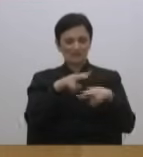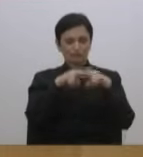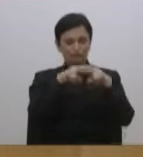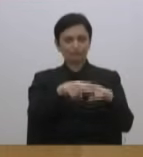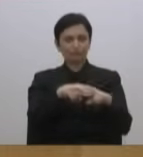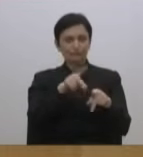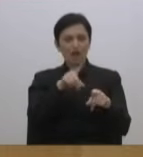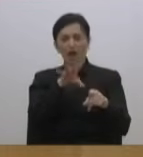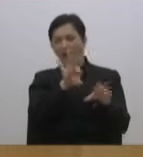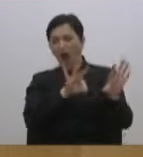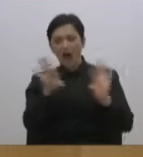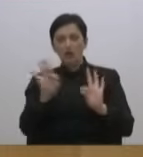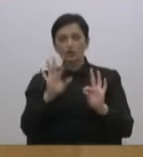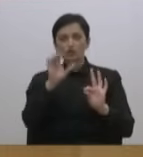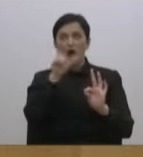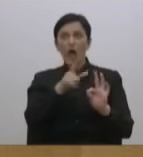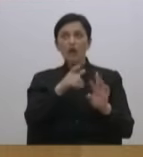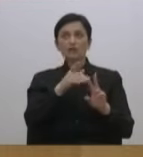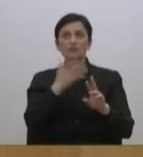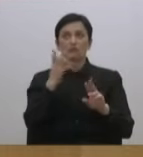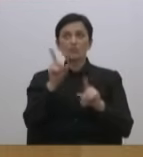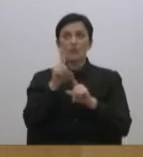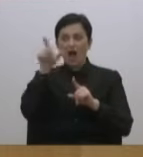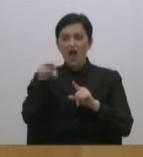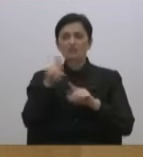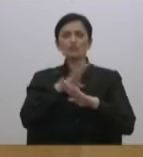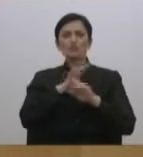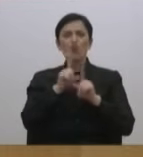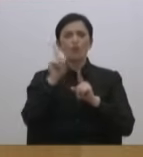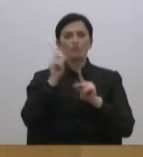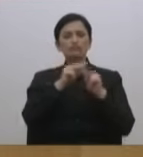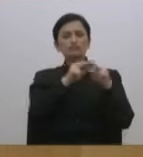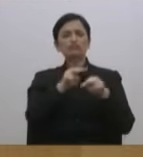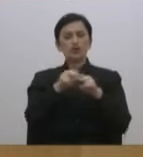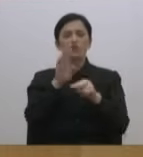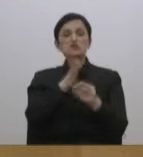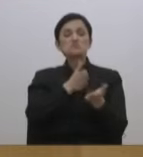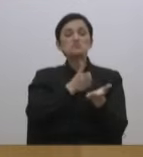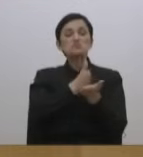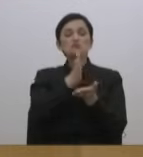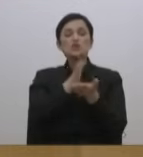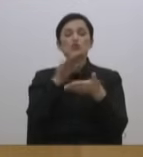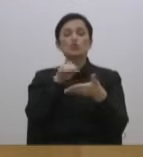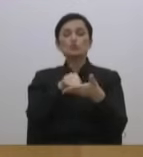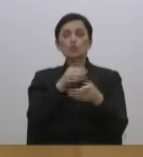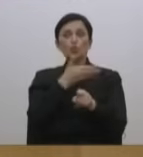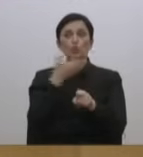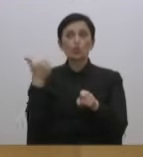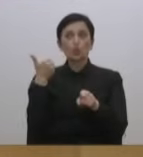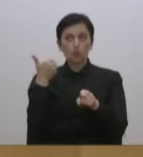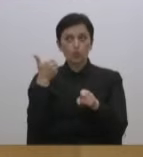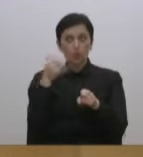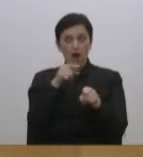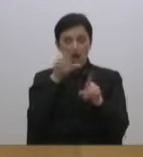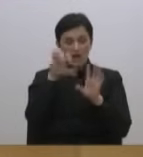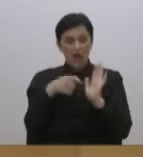ურიცხავს და არც არჩევს, არც რაღაც მოკდა ადამიანი და ასე გადაურიცხა ხალხს. Ხო და მიზნობრიობა არ მეტით. Ამას არა, ხო ამასაც